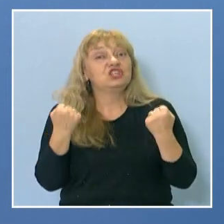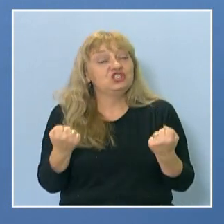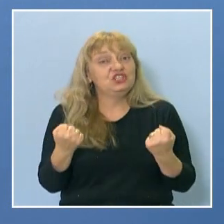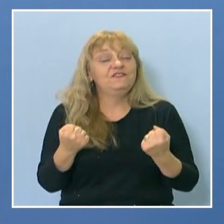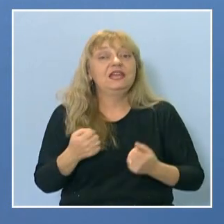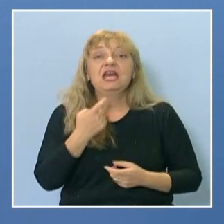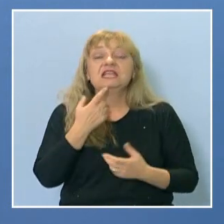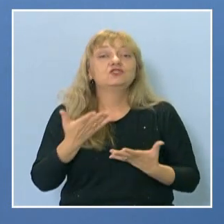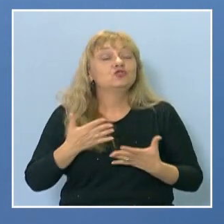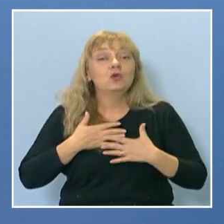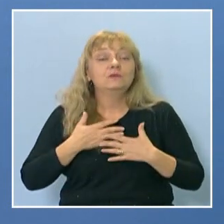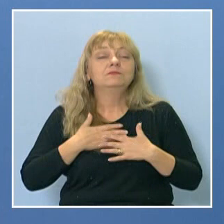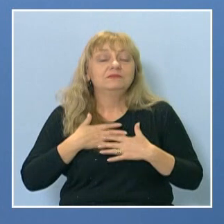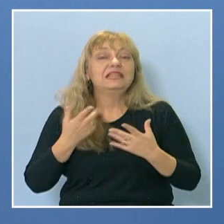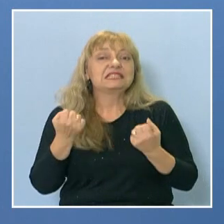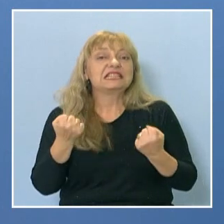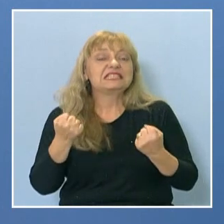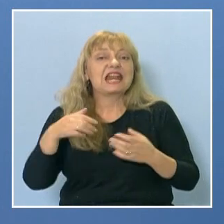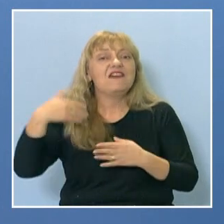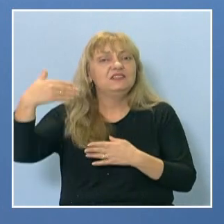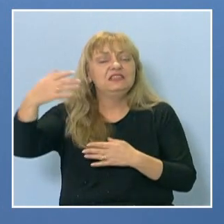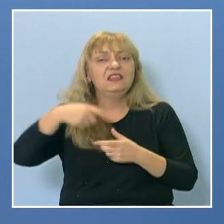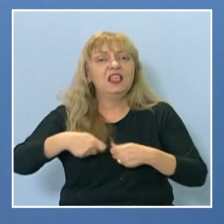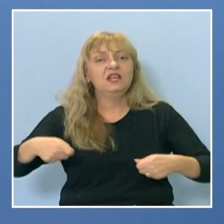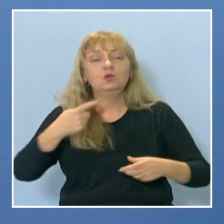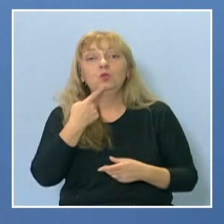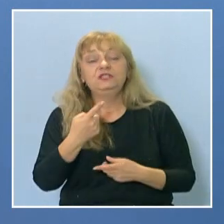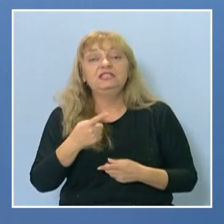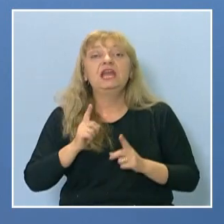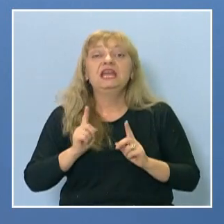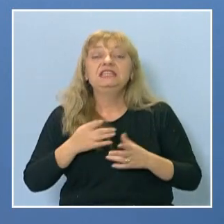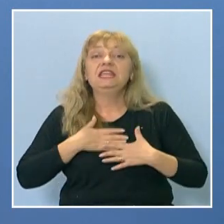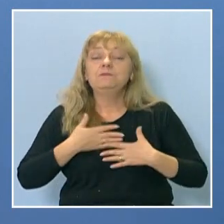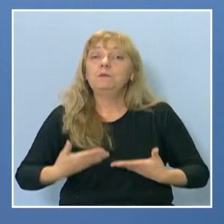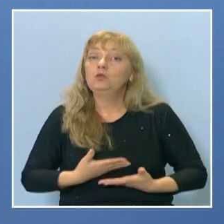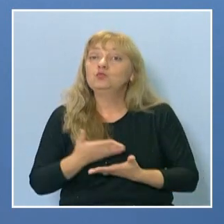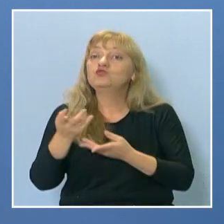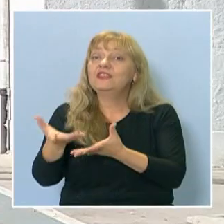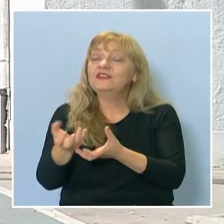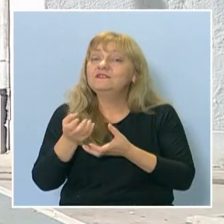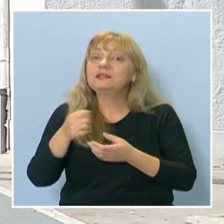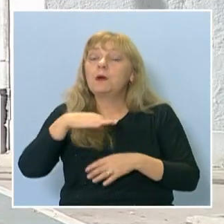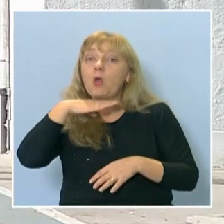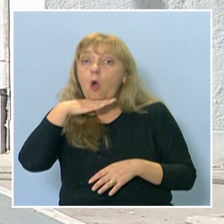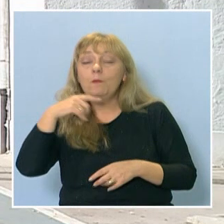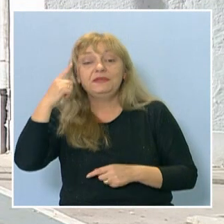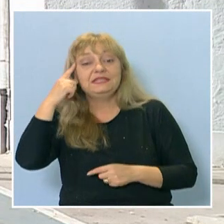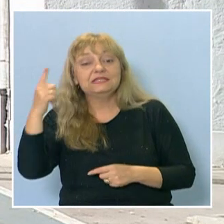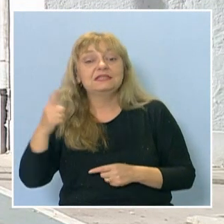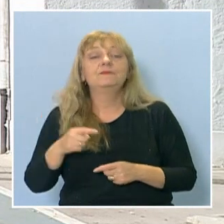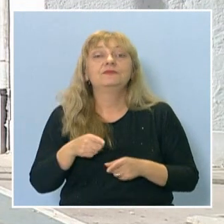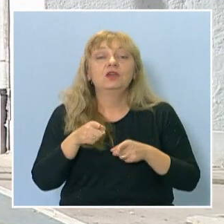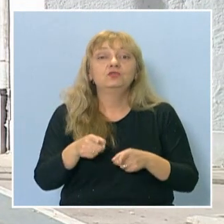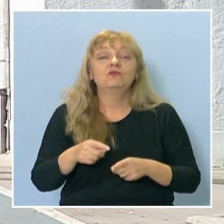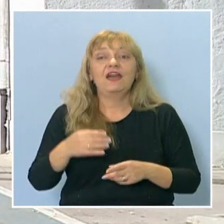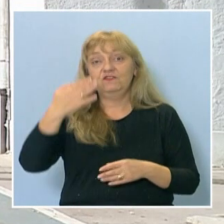защото имаме много какво да черпим от техния опит и знания, е било наистина в